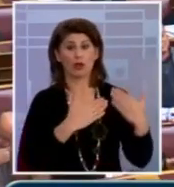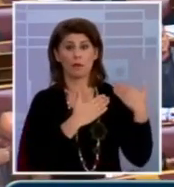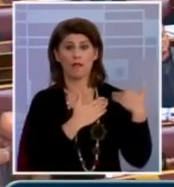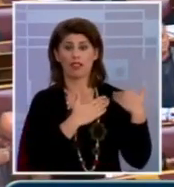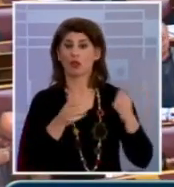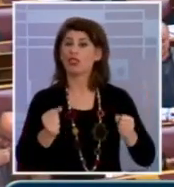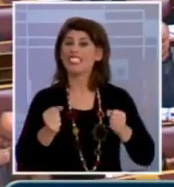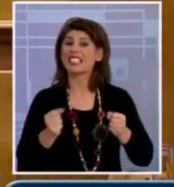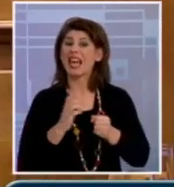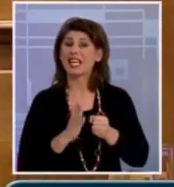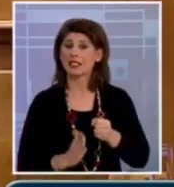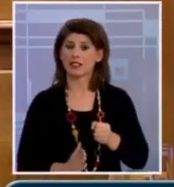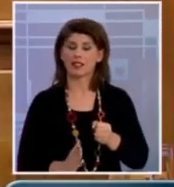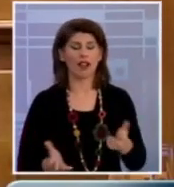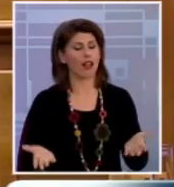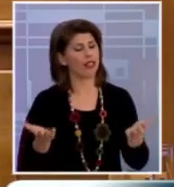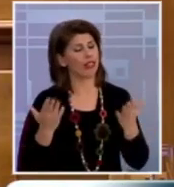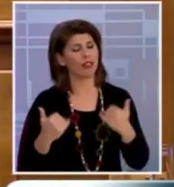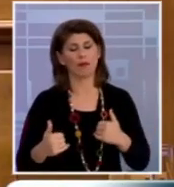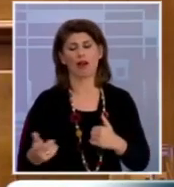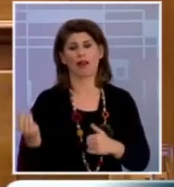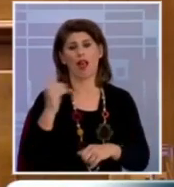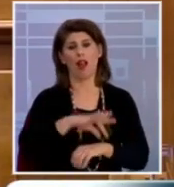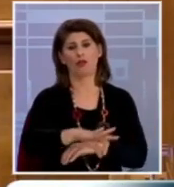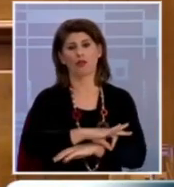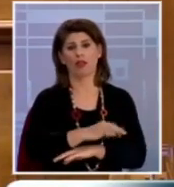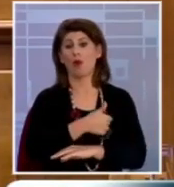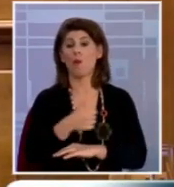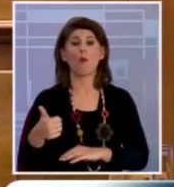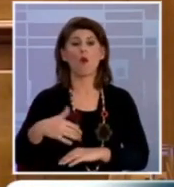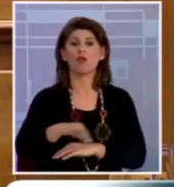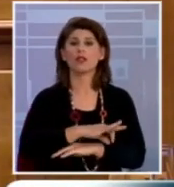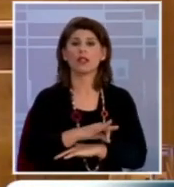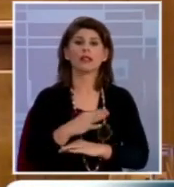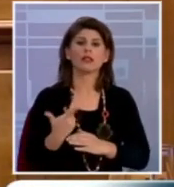της κρίσης δεν υπάρχει άλλο σχέδιο παρά μόνο το σχέδιο